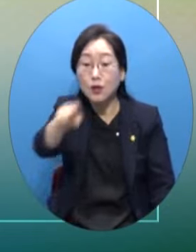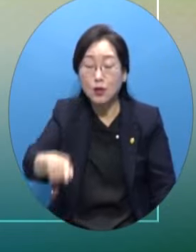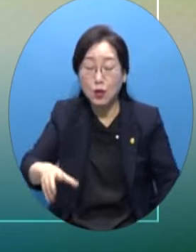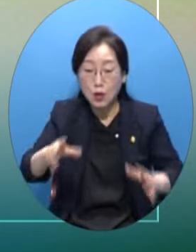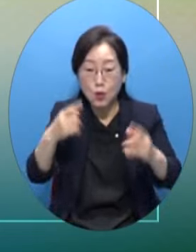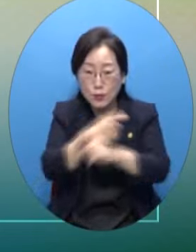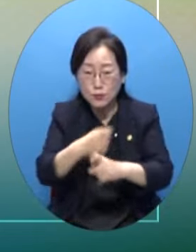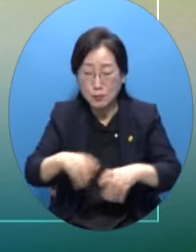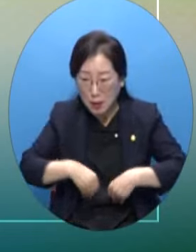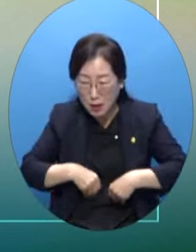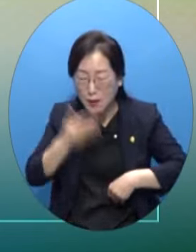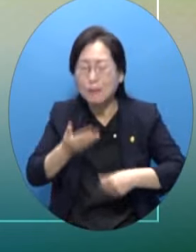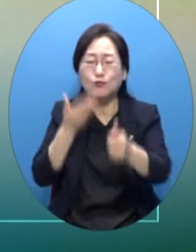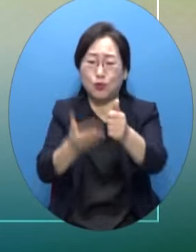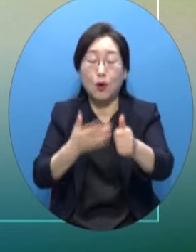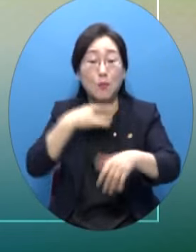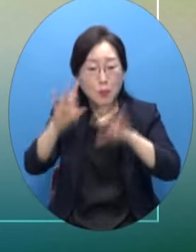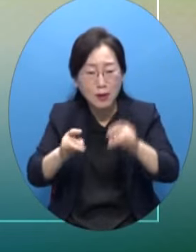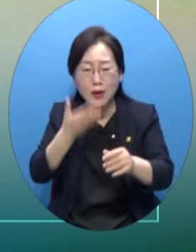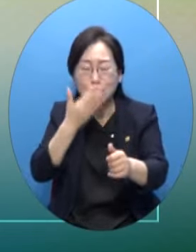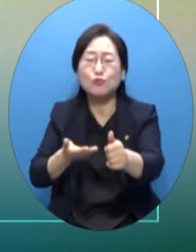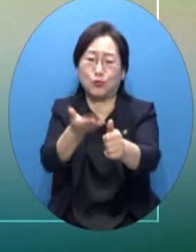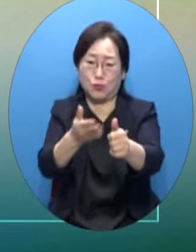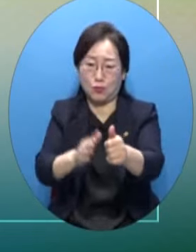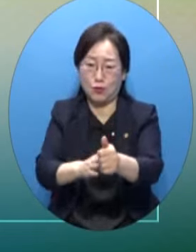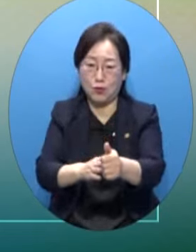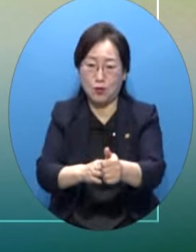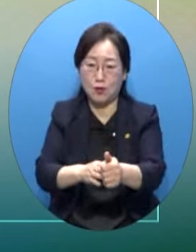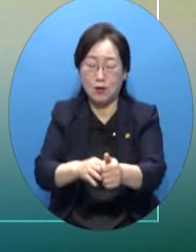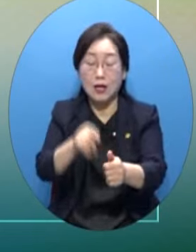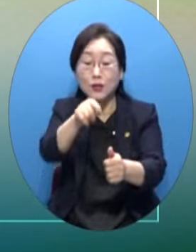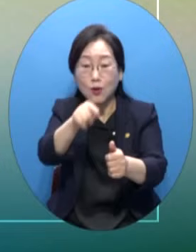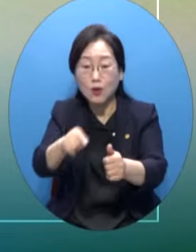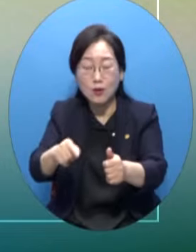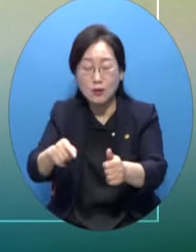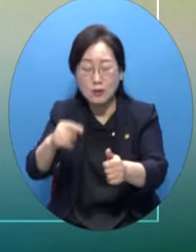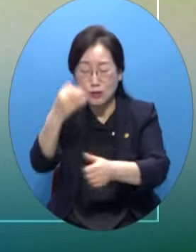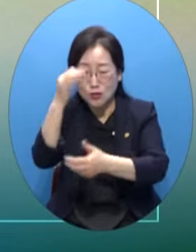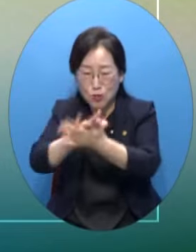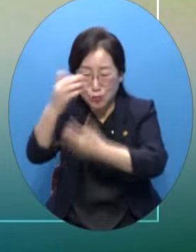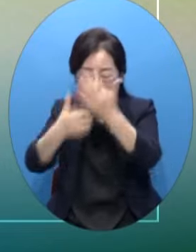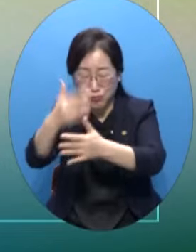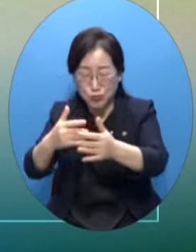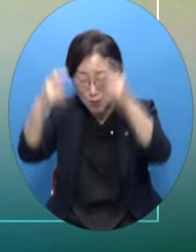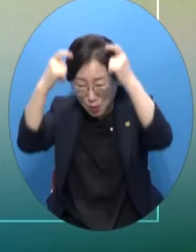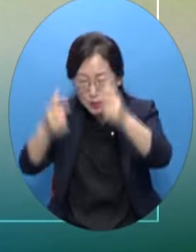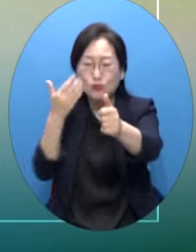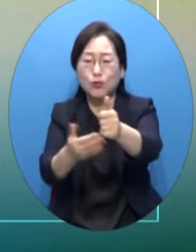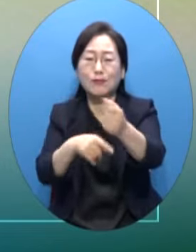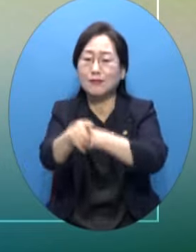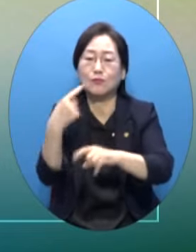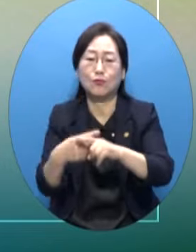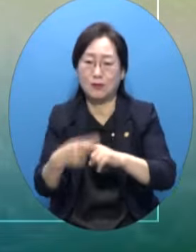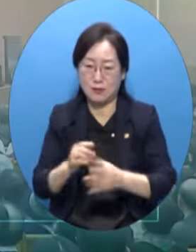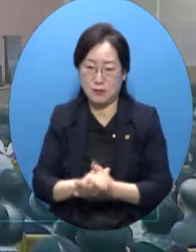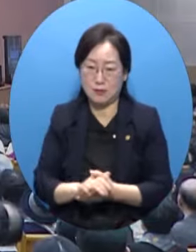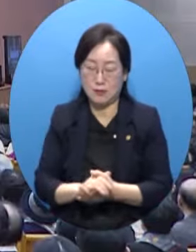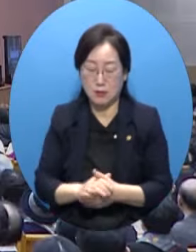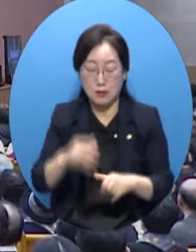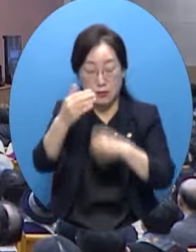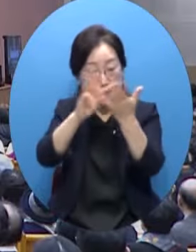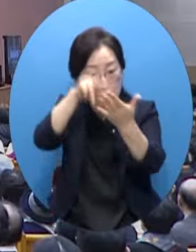줄이거든 먹이고 목마르거든 마시게 하라. 그리함으로 내가 숯불을 그 머리에 쌓아놓으리라. 그 말씀을